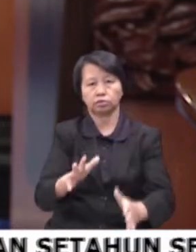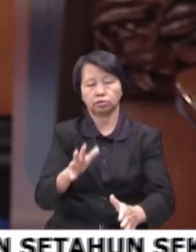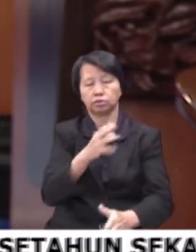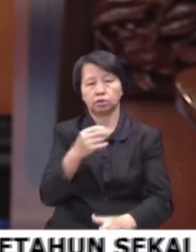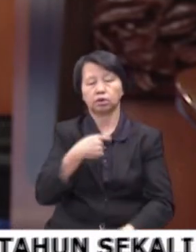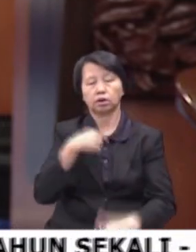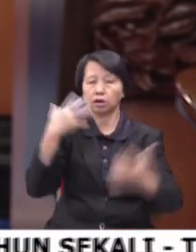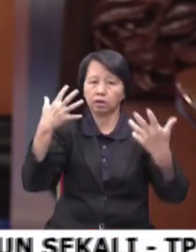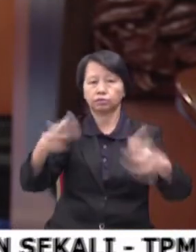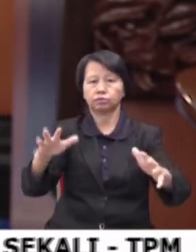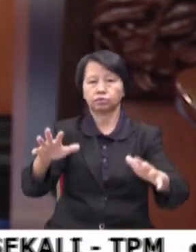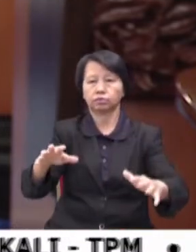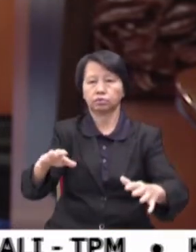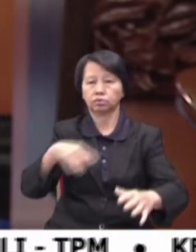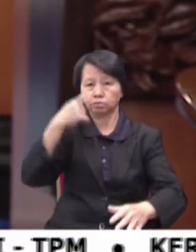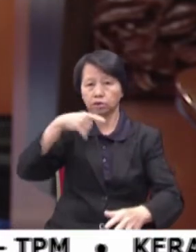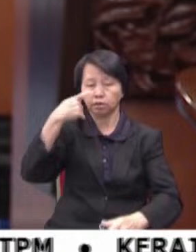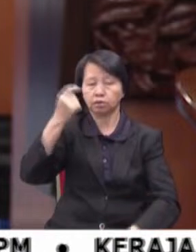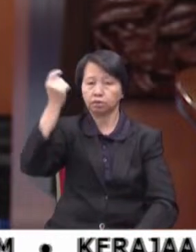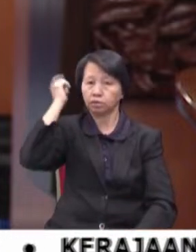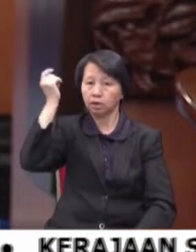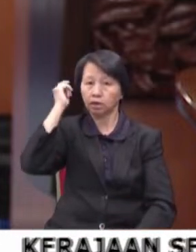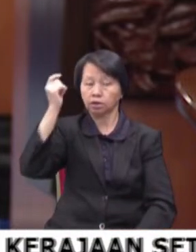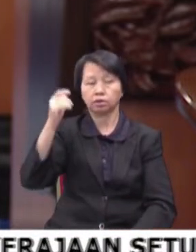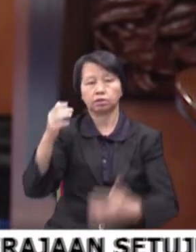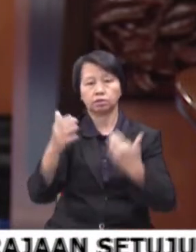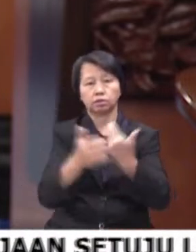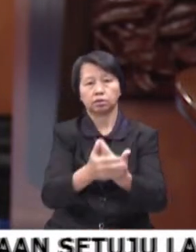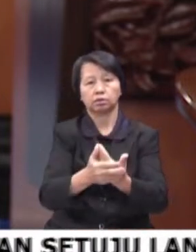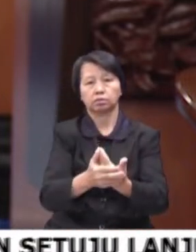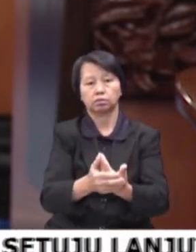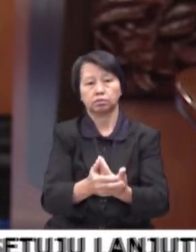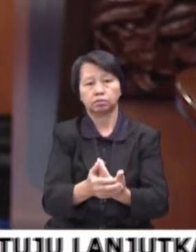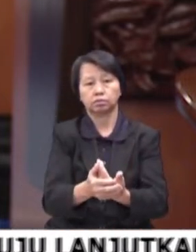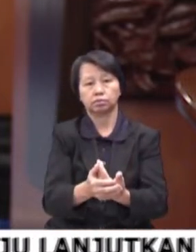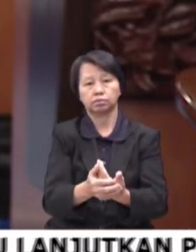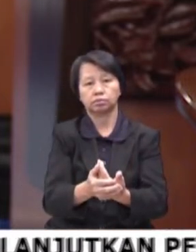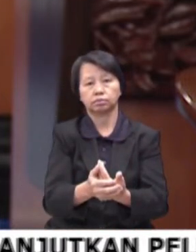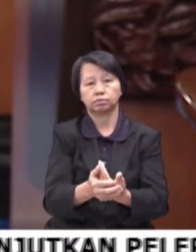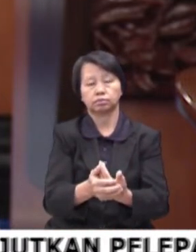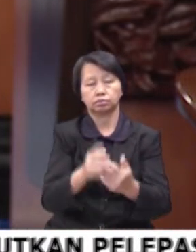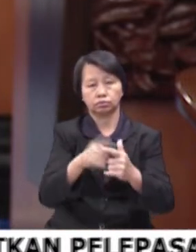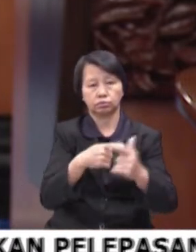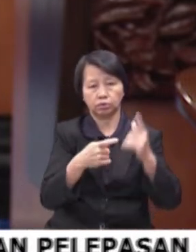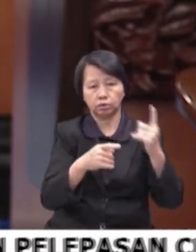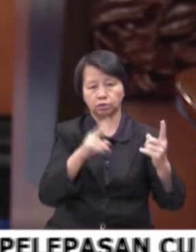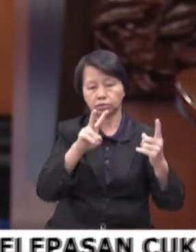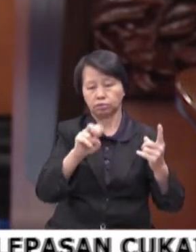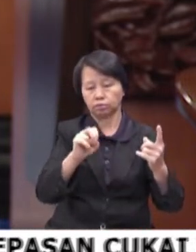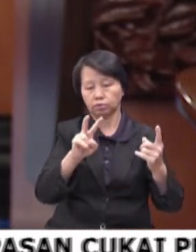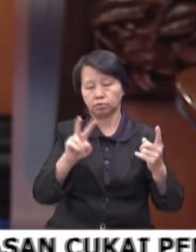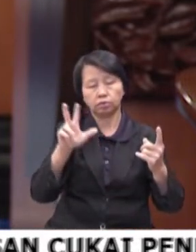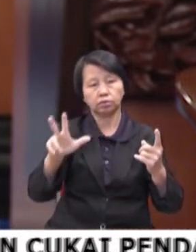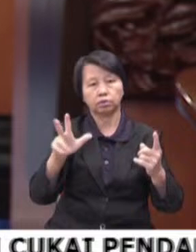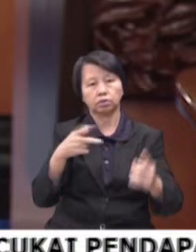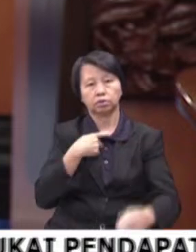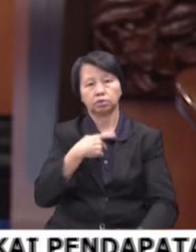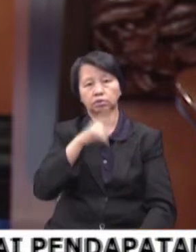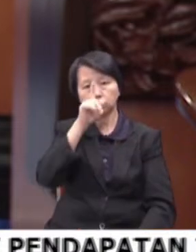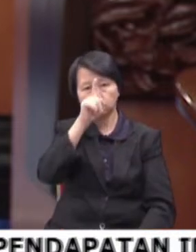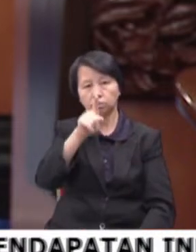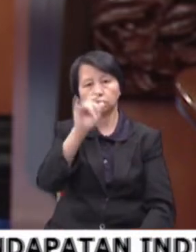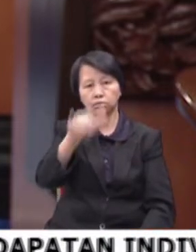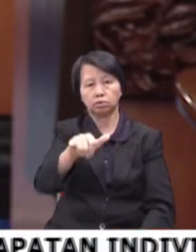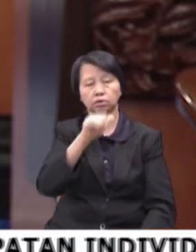pun sudah menyatakan tadi sehingga Oke Januari 2023 kita memang